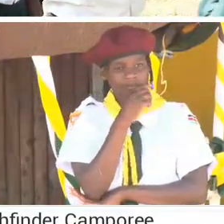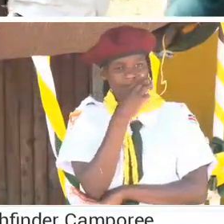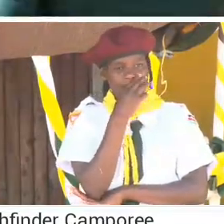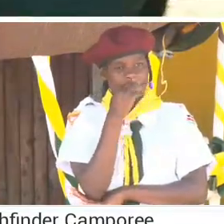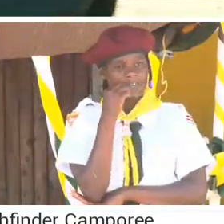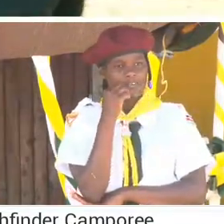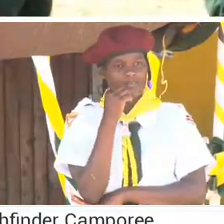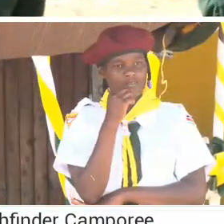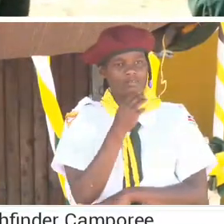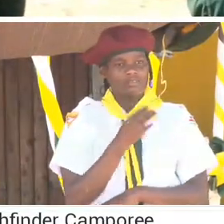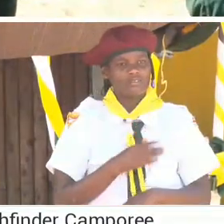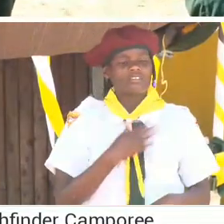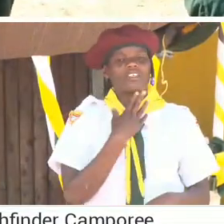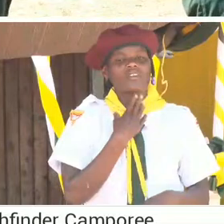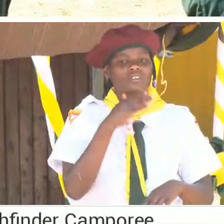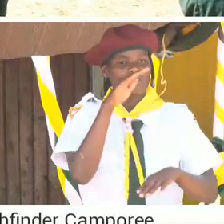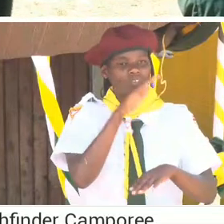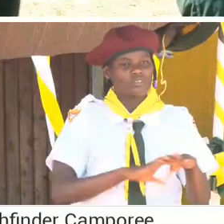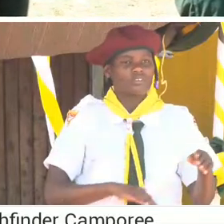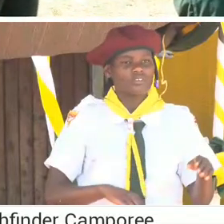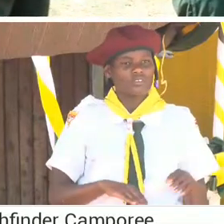natamani ni muite executive secretary